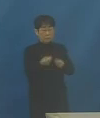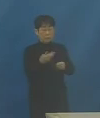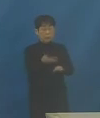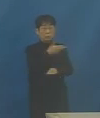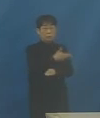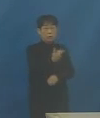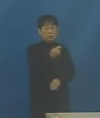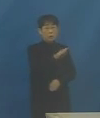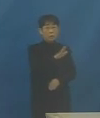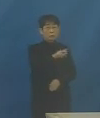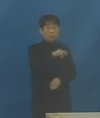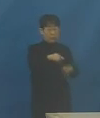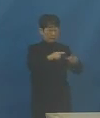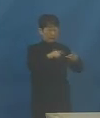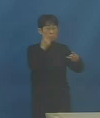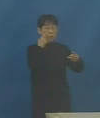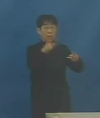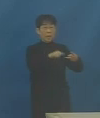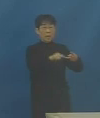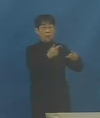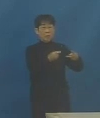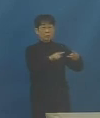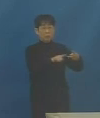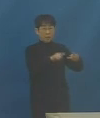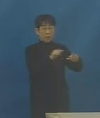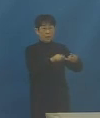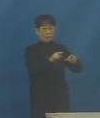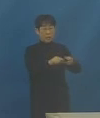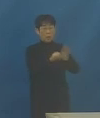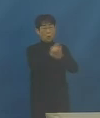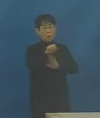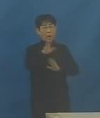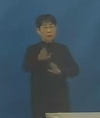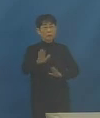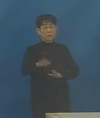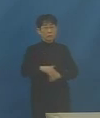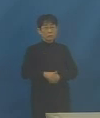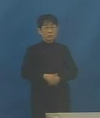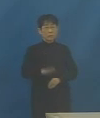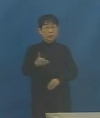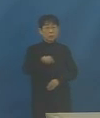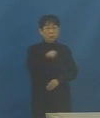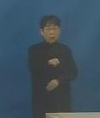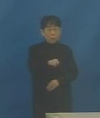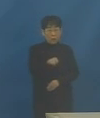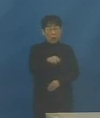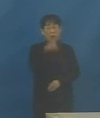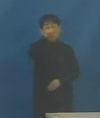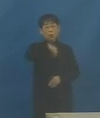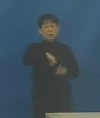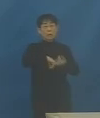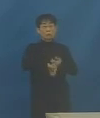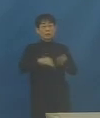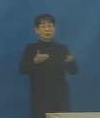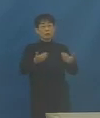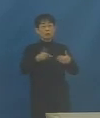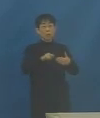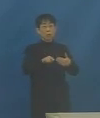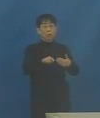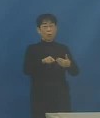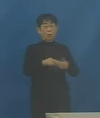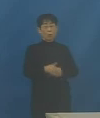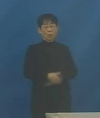上がるというそういうデータもへ出ております予約が必要でありますので予約をしていただきたいと思い